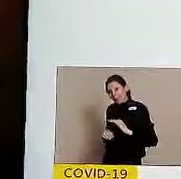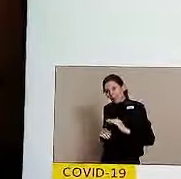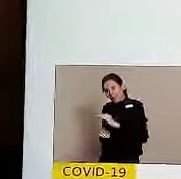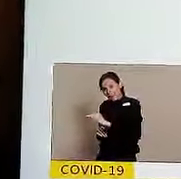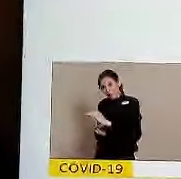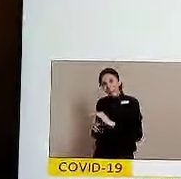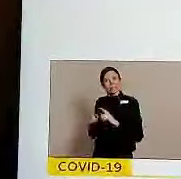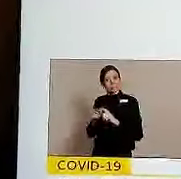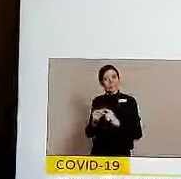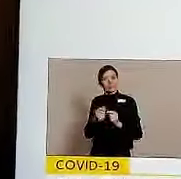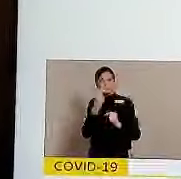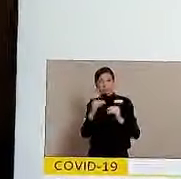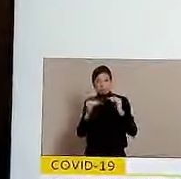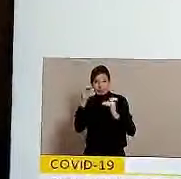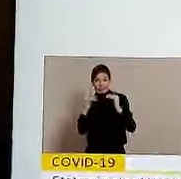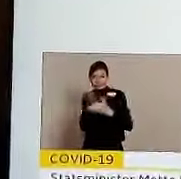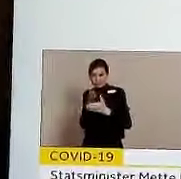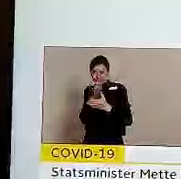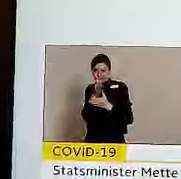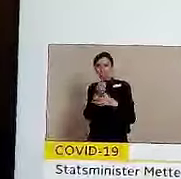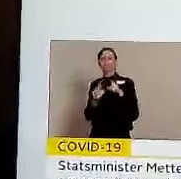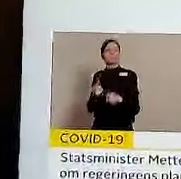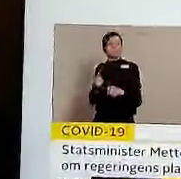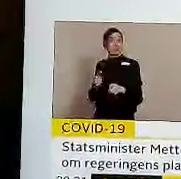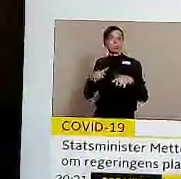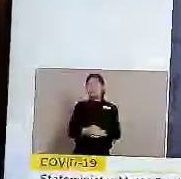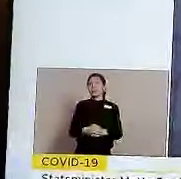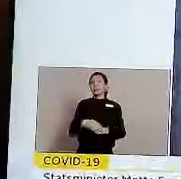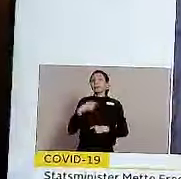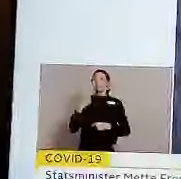at følge med, og så Danmark kan komme godt igennem.